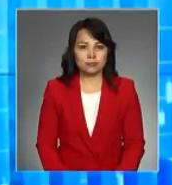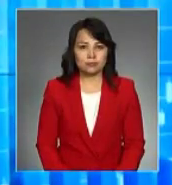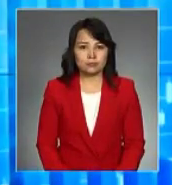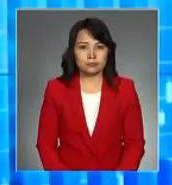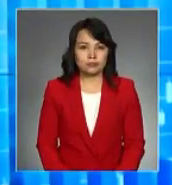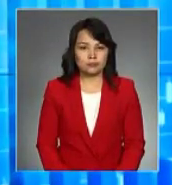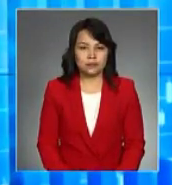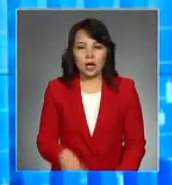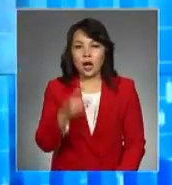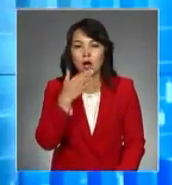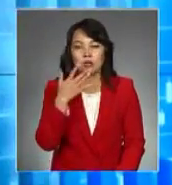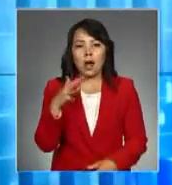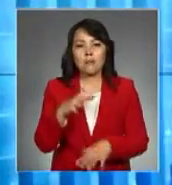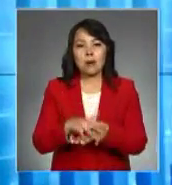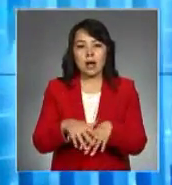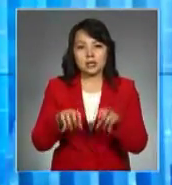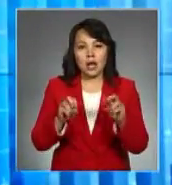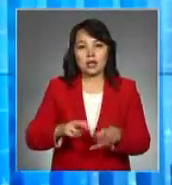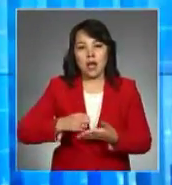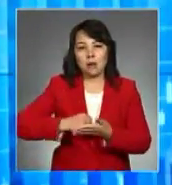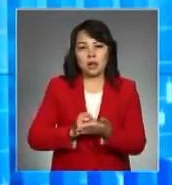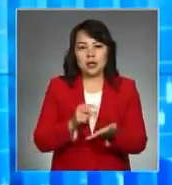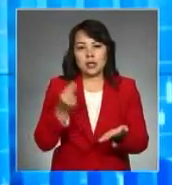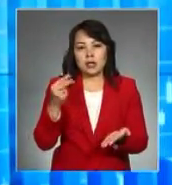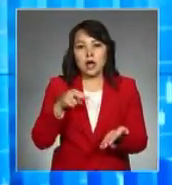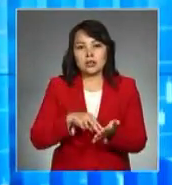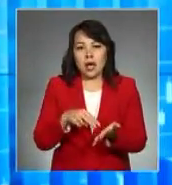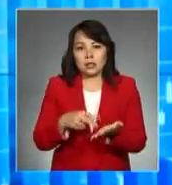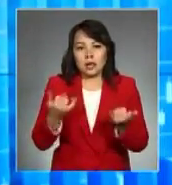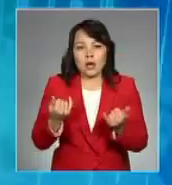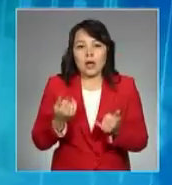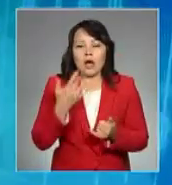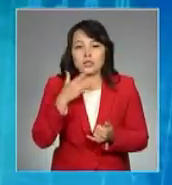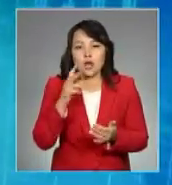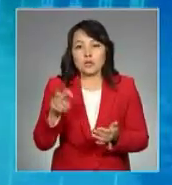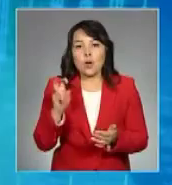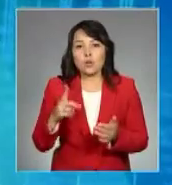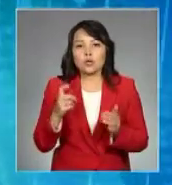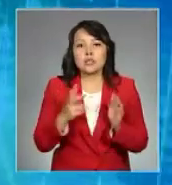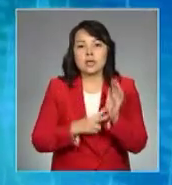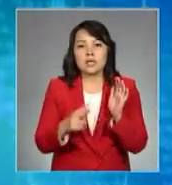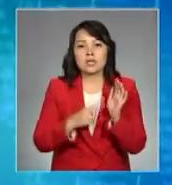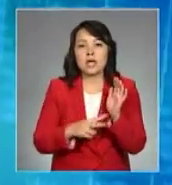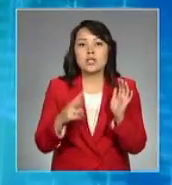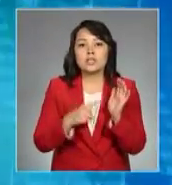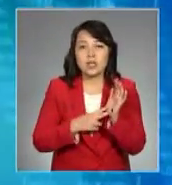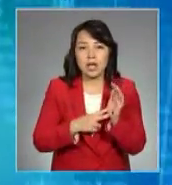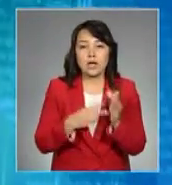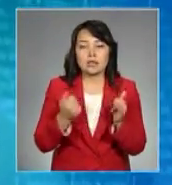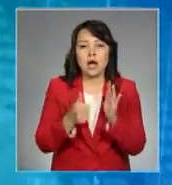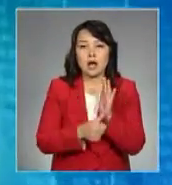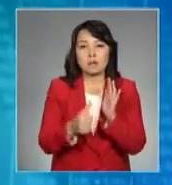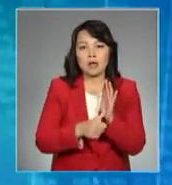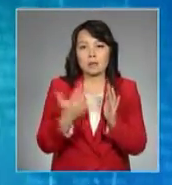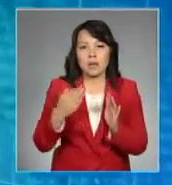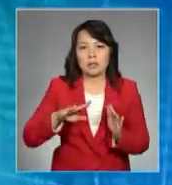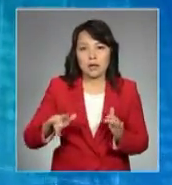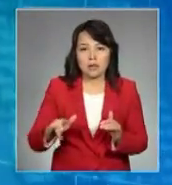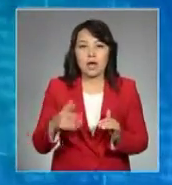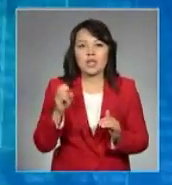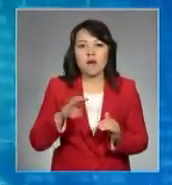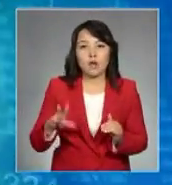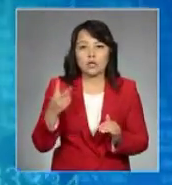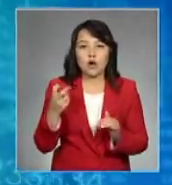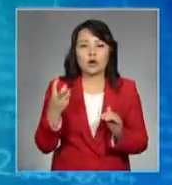Хабарымыздың соңында Ұлттық банктің бүгінге бекіткен валюта бағамымен таныс болыңыздар. АКШ долларының құны 187 теңге 65 тиын, евро